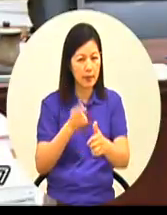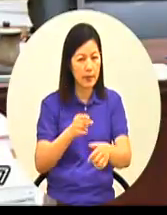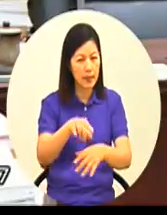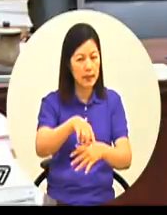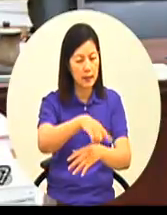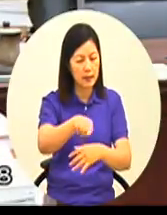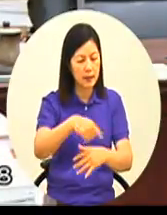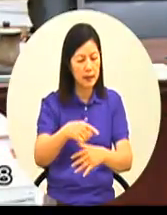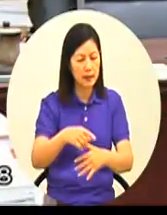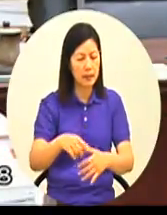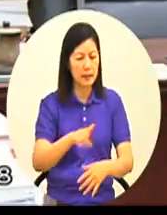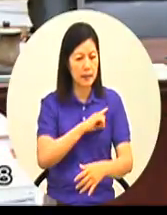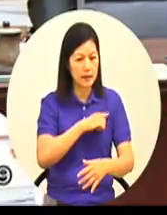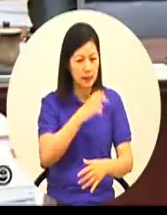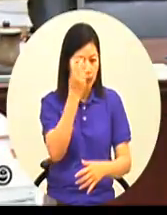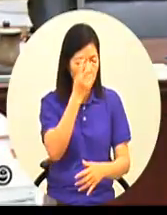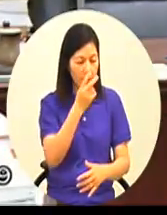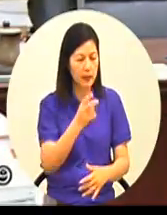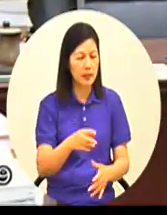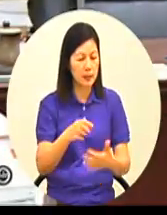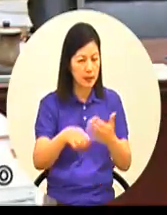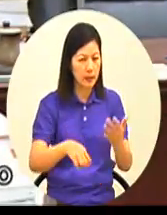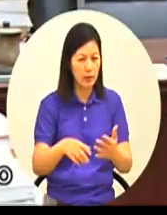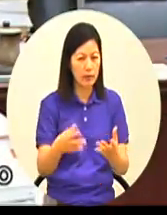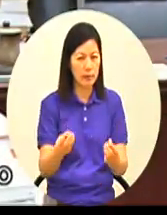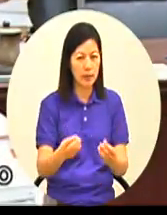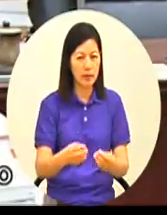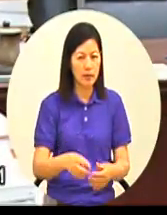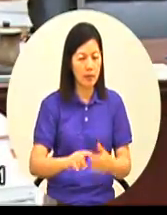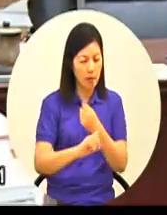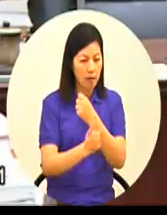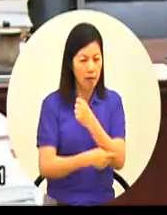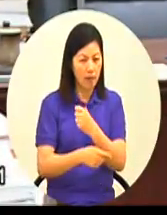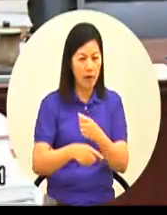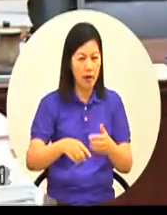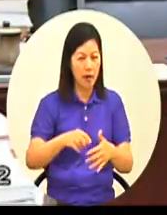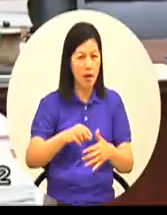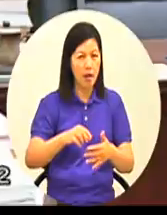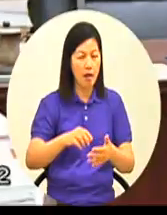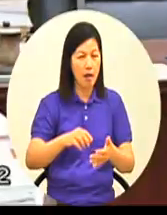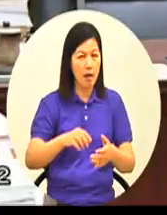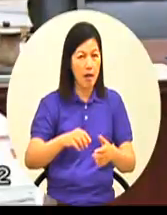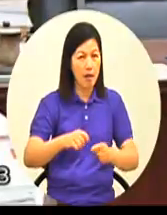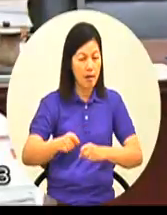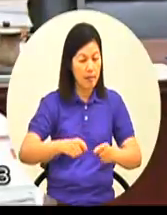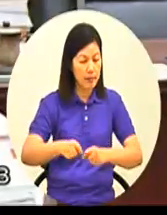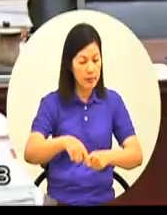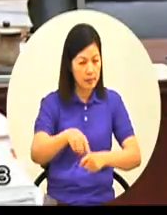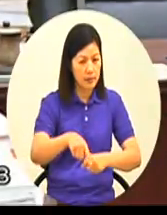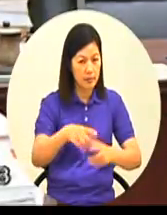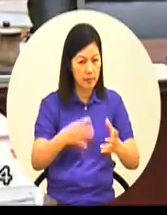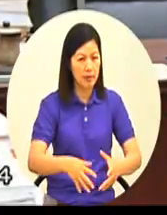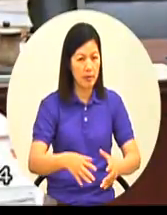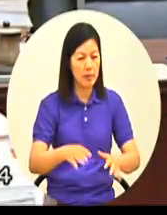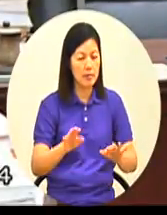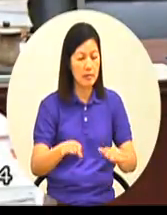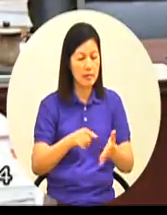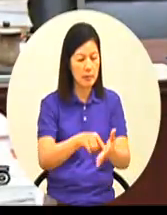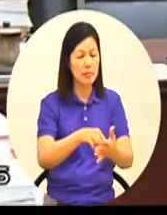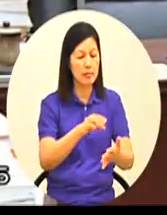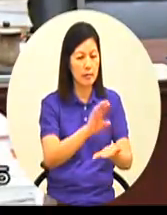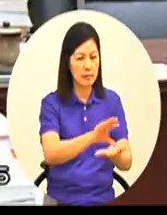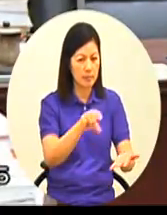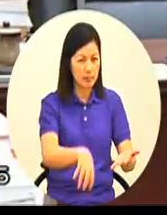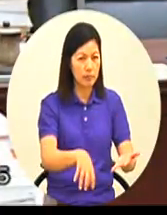自治条例，用法规能够赶快制定，像现在要申请的所谓停车场的，是不是